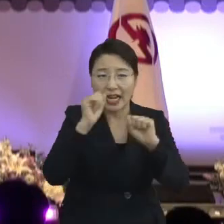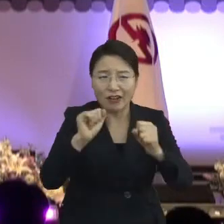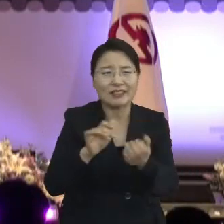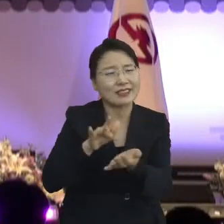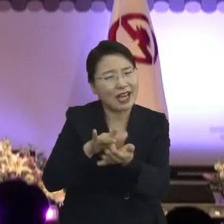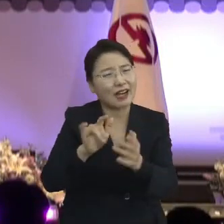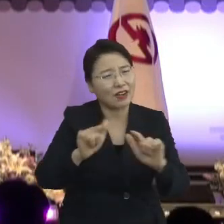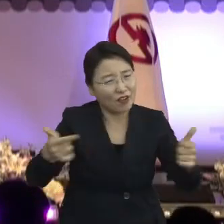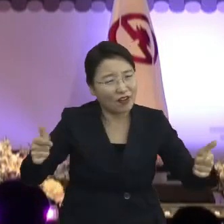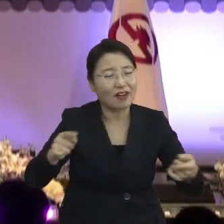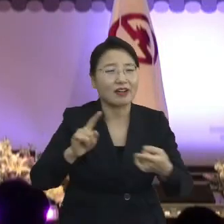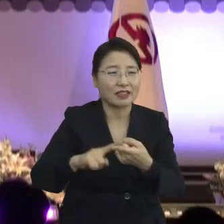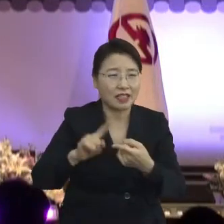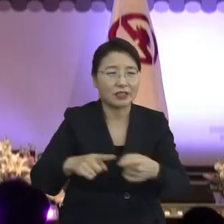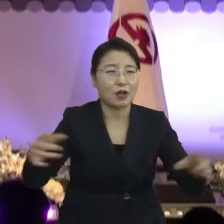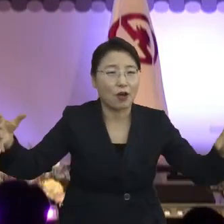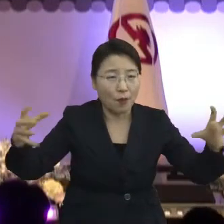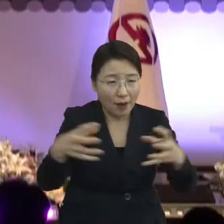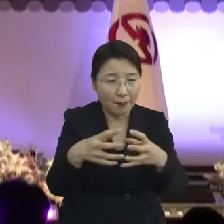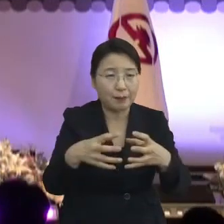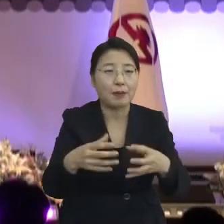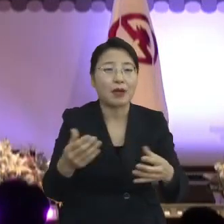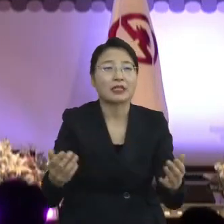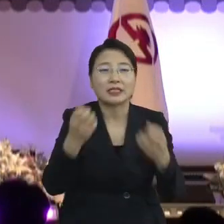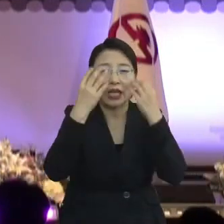도시로 발전시켜 나가겠습니다.